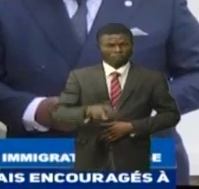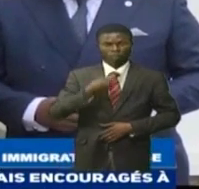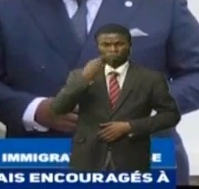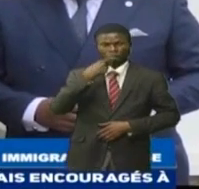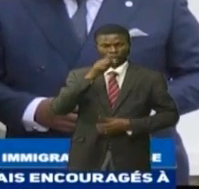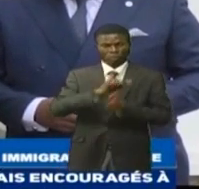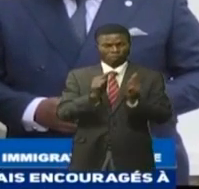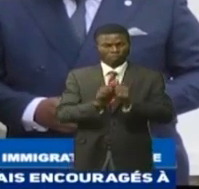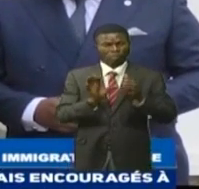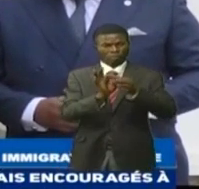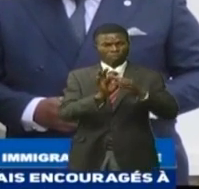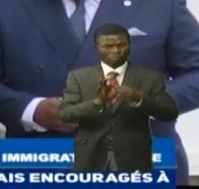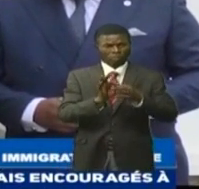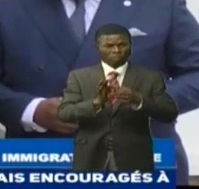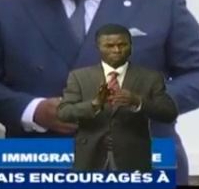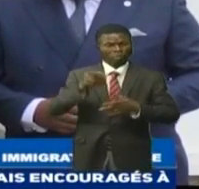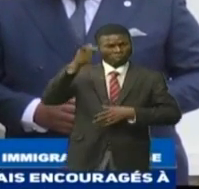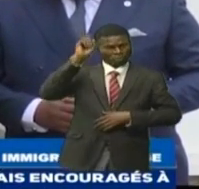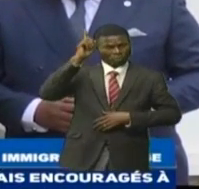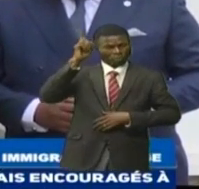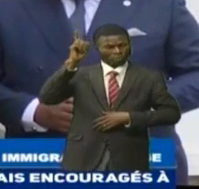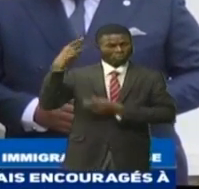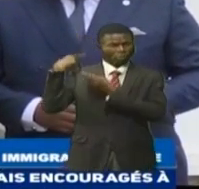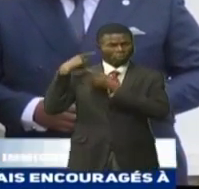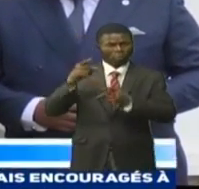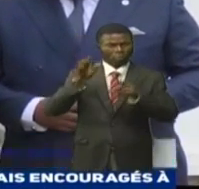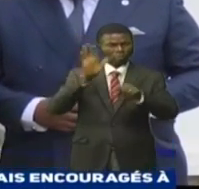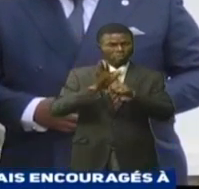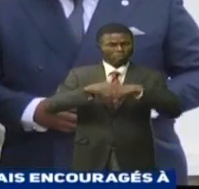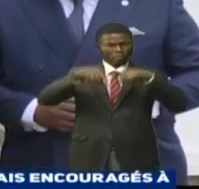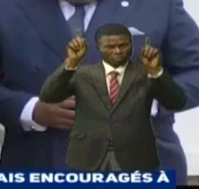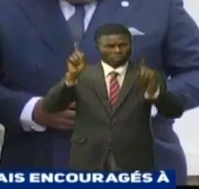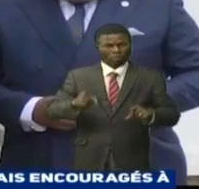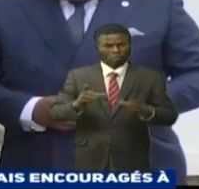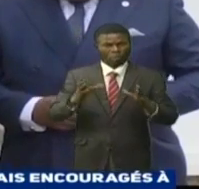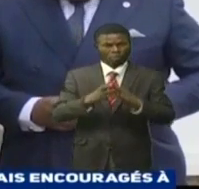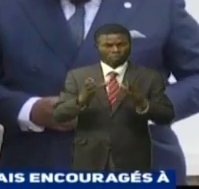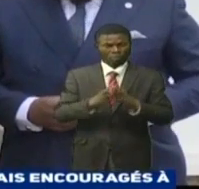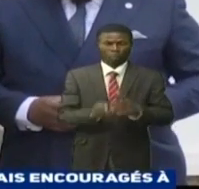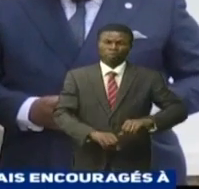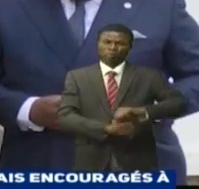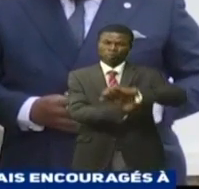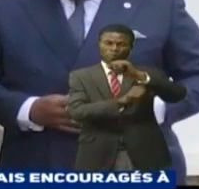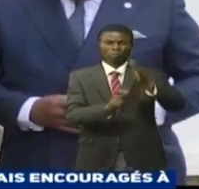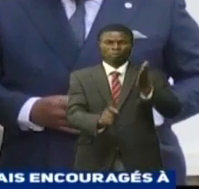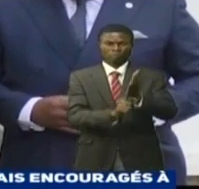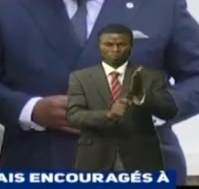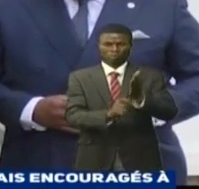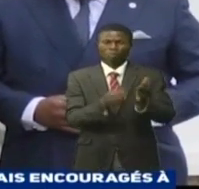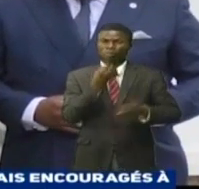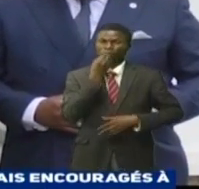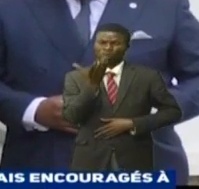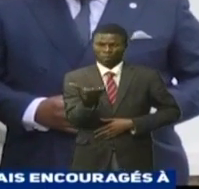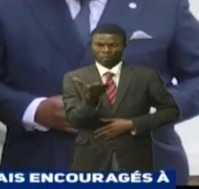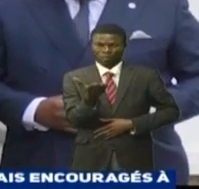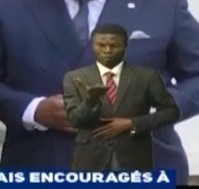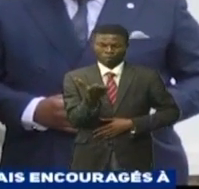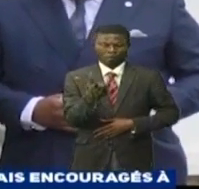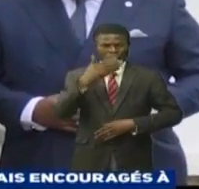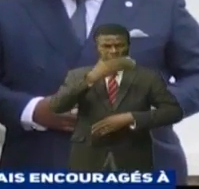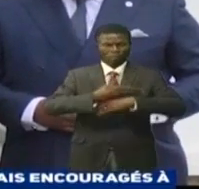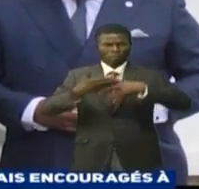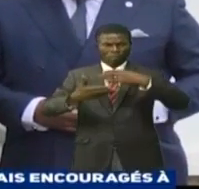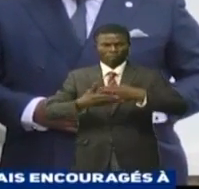cette coopération qui était là depuis des années avec une assistance technique par exemple dans la construction